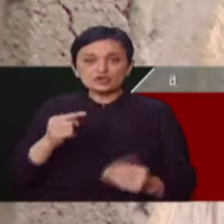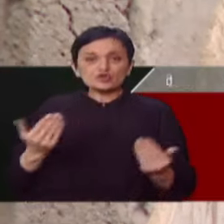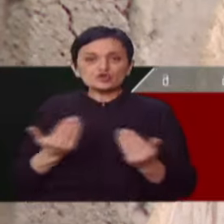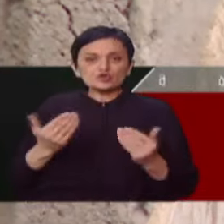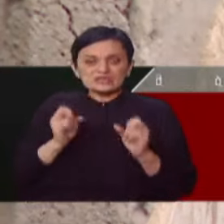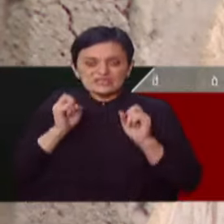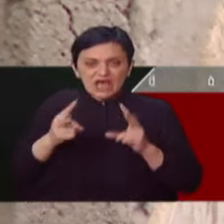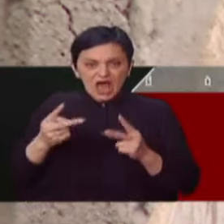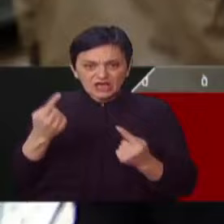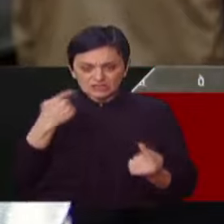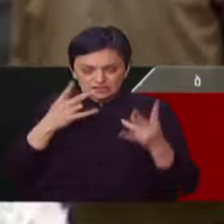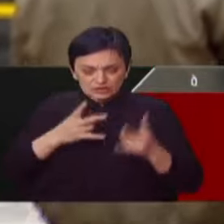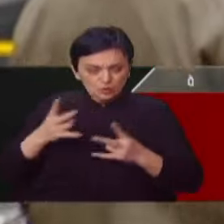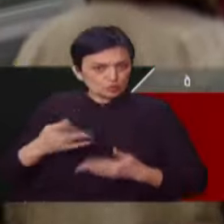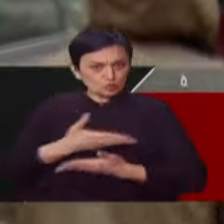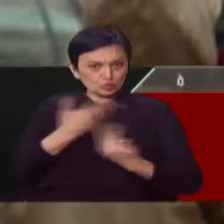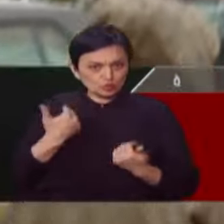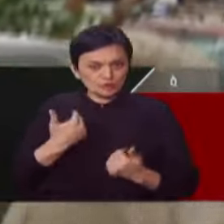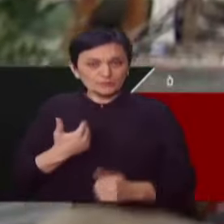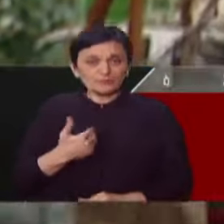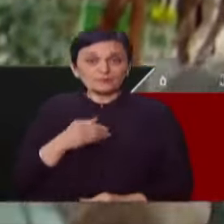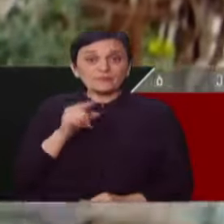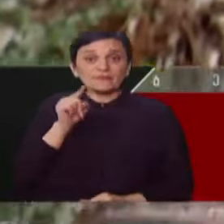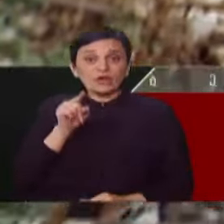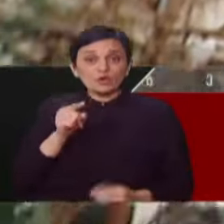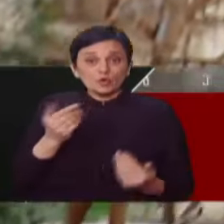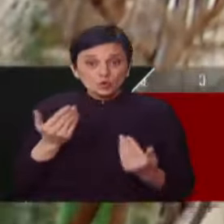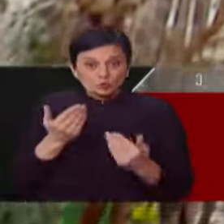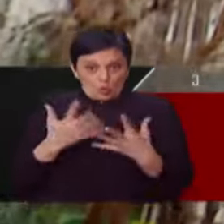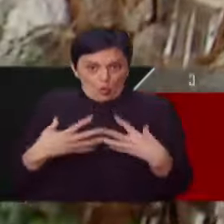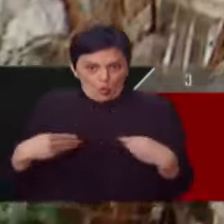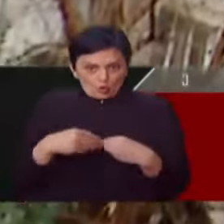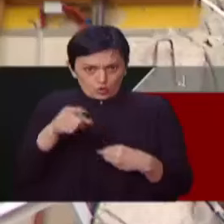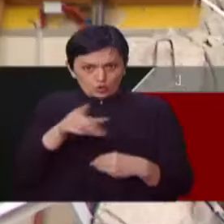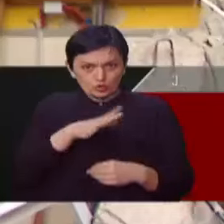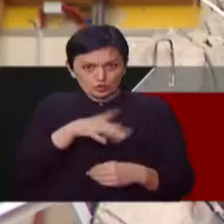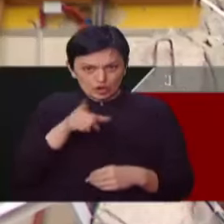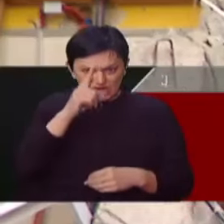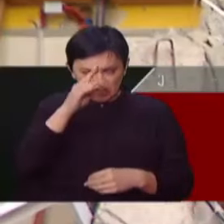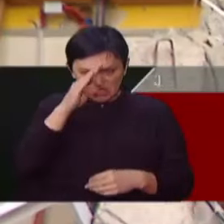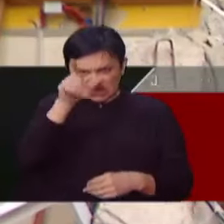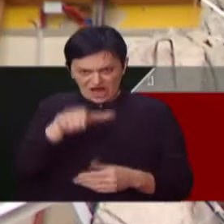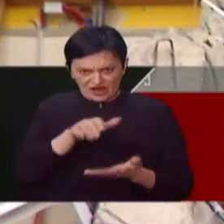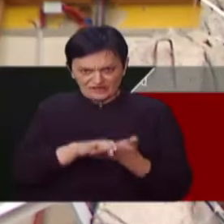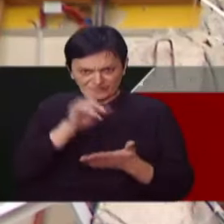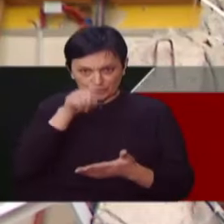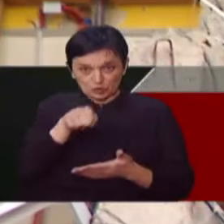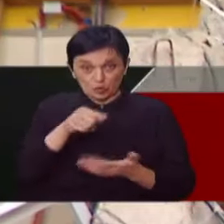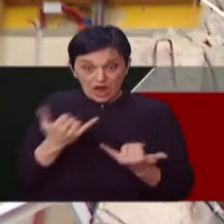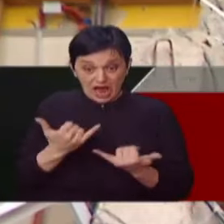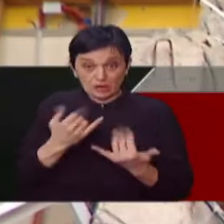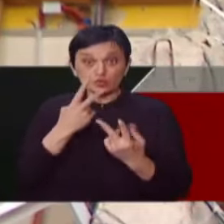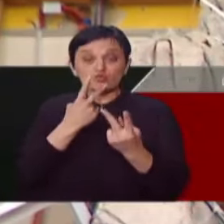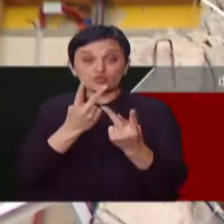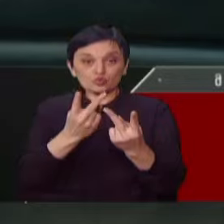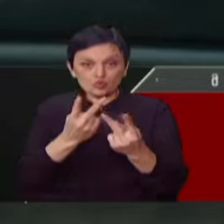listui sashishi daziane ba armi ugia. Ik tschovrob da xahuchi xo. Kato im katsa tutsnob da qvela per ekhla rovu